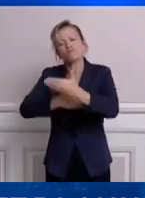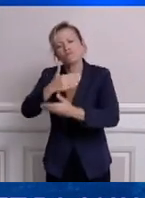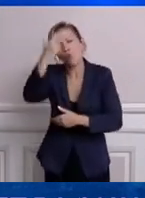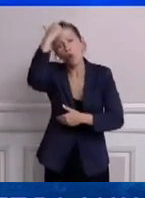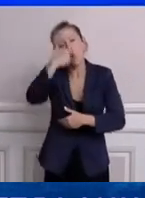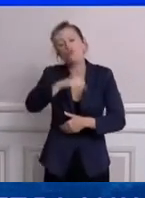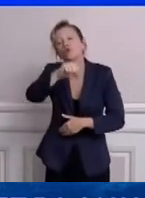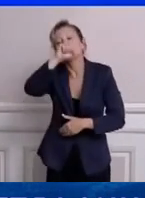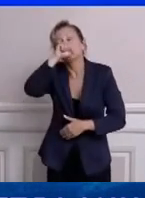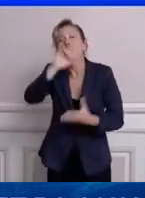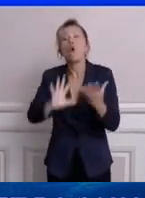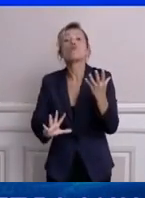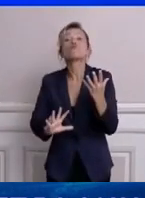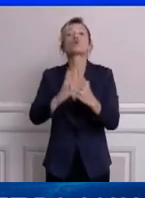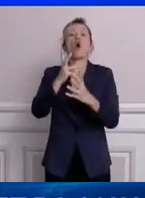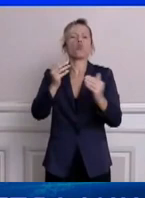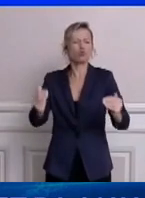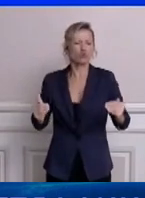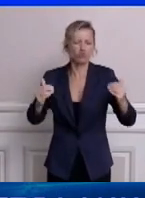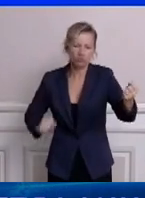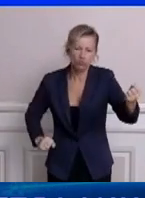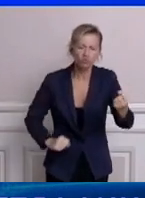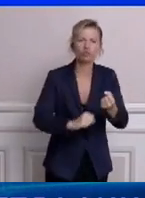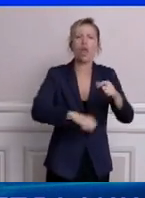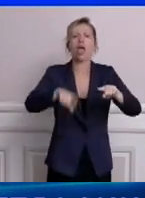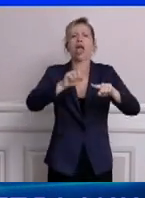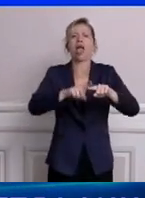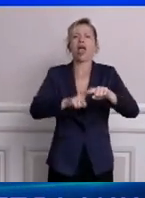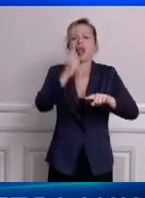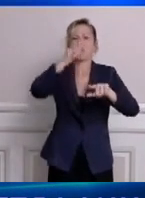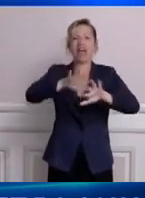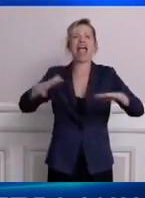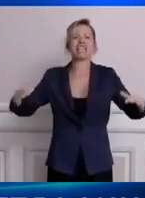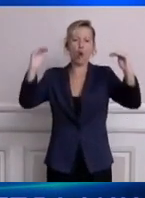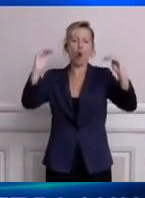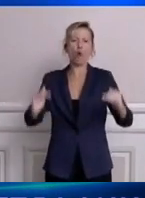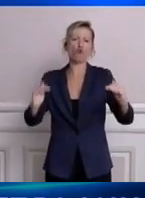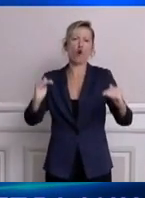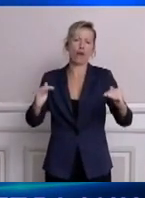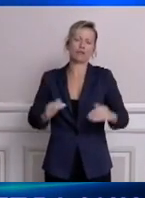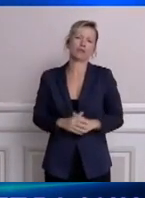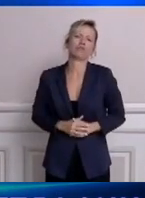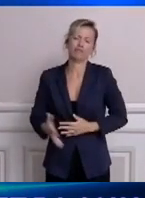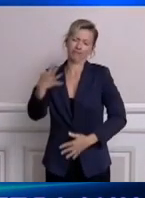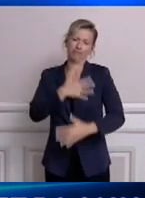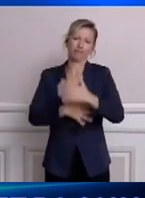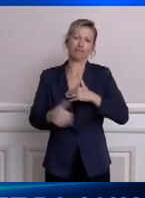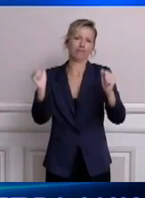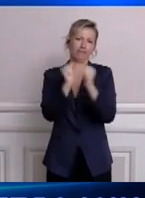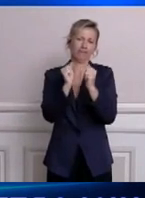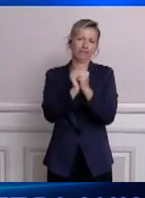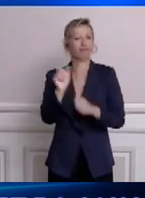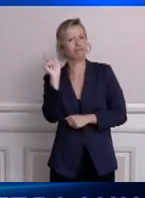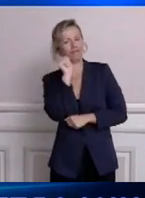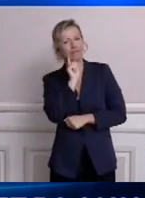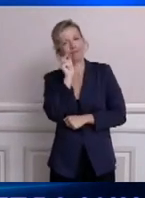ζωή. Στην πρώτη γραμμή για την πατρίδα μας, στην πρώτη γραμμή για το Βόρειο Αιγαίο και τους ανθρώπους τους. Φίλες και φίλοι, αυτό το